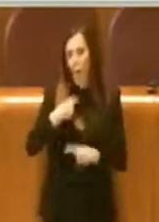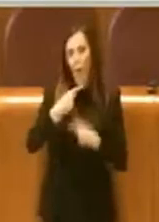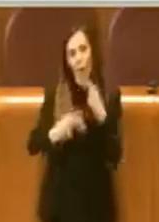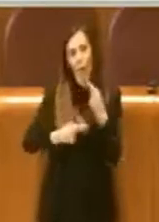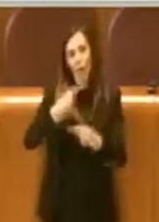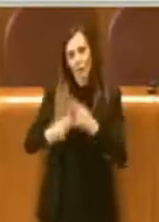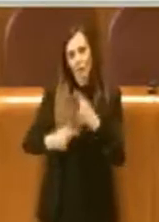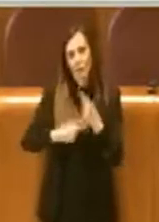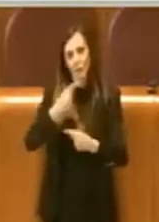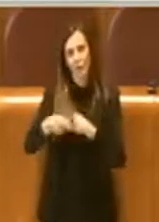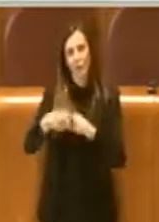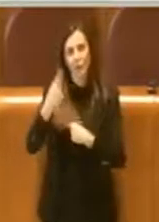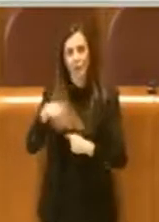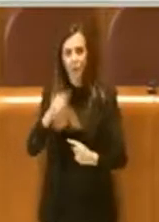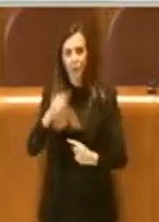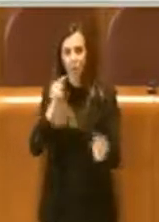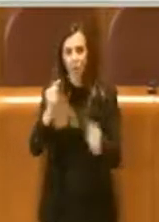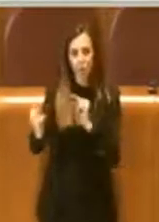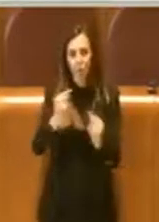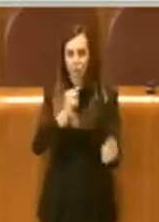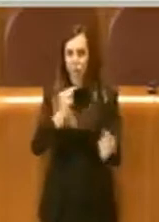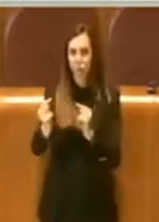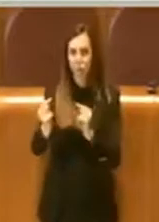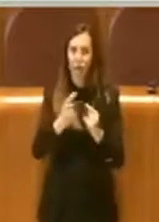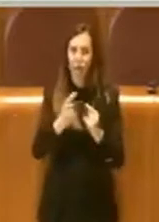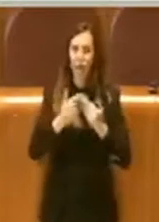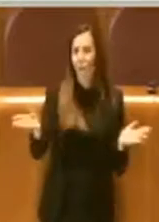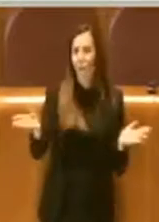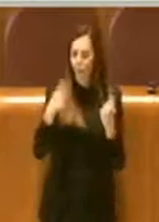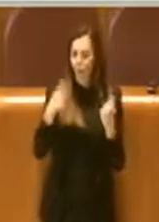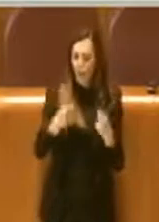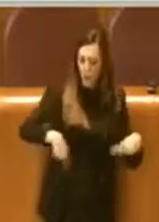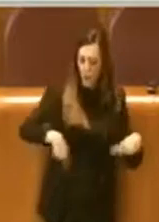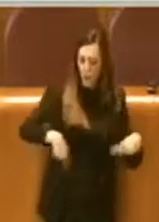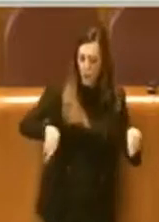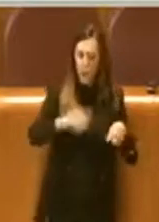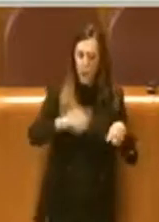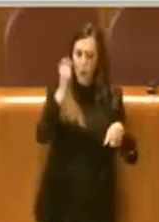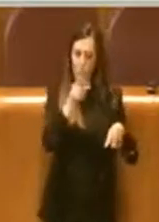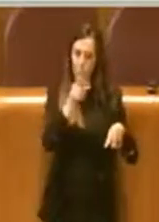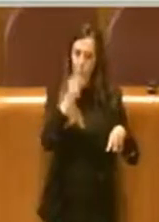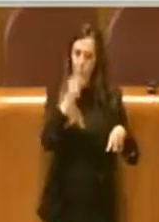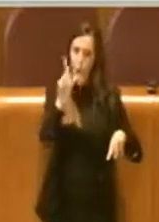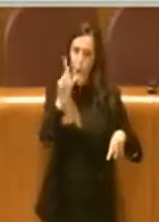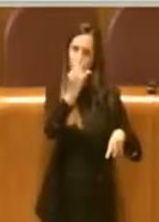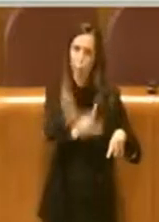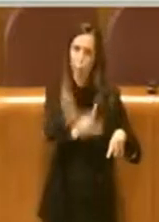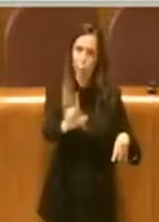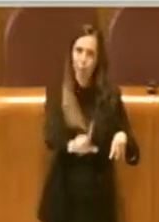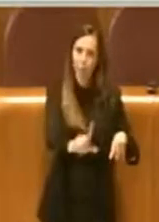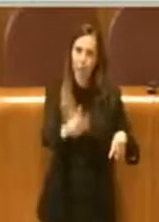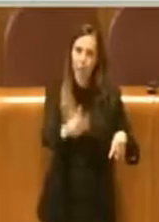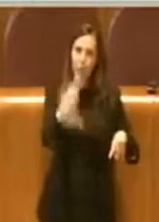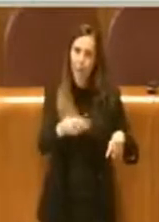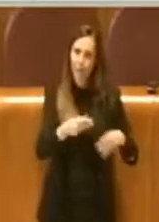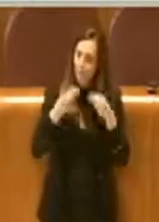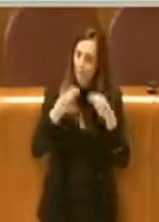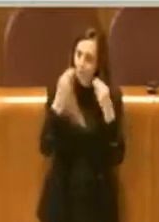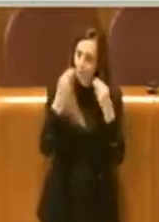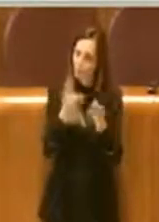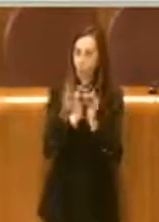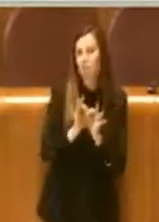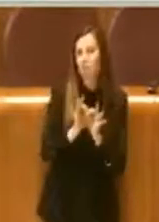continuare a parlare in maniera aperta anche nella Commissione Cultura di lunedì, proprio per dare